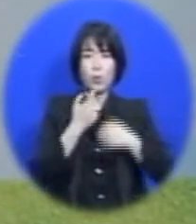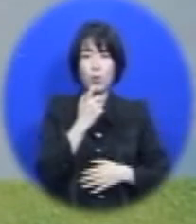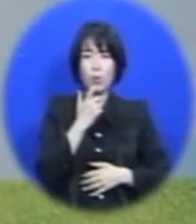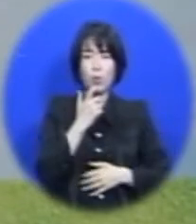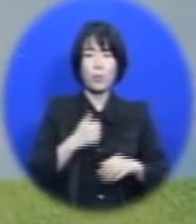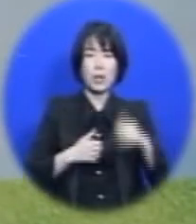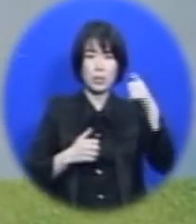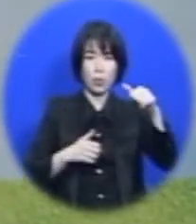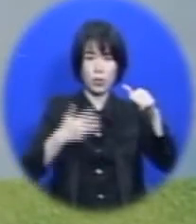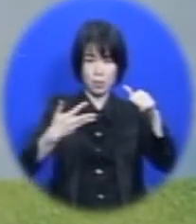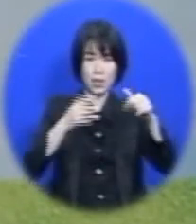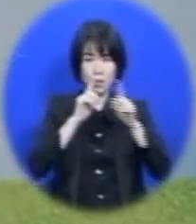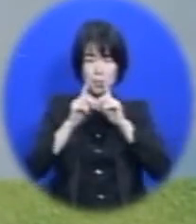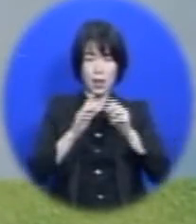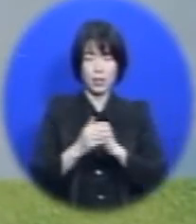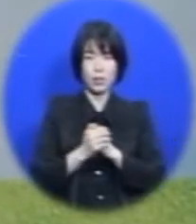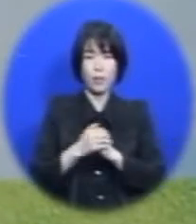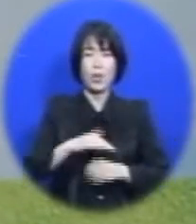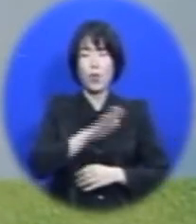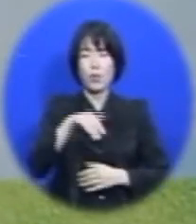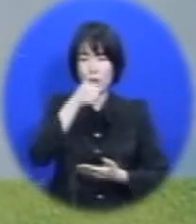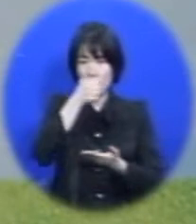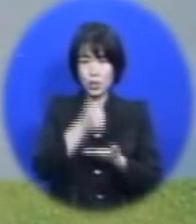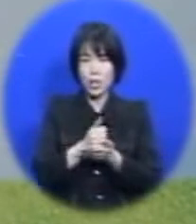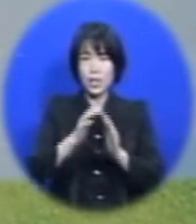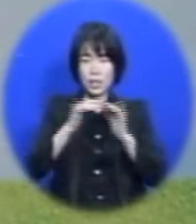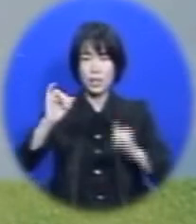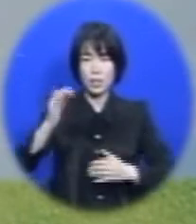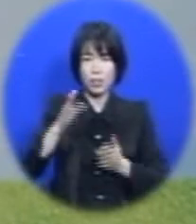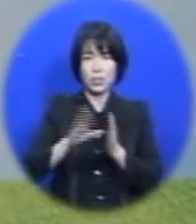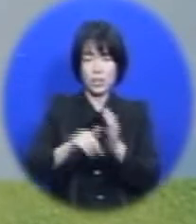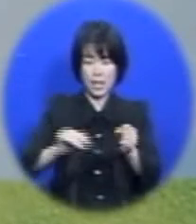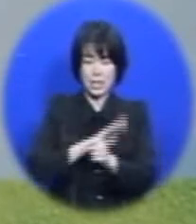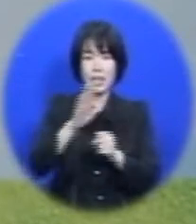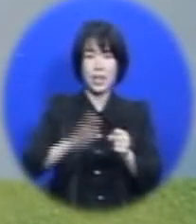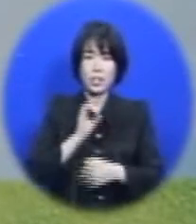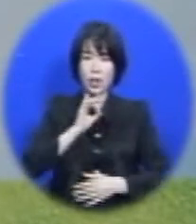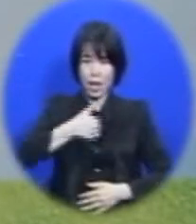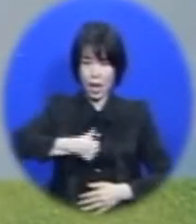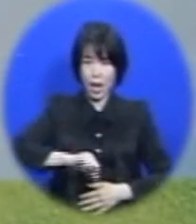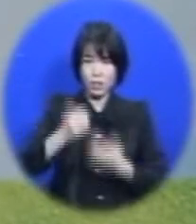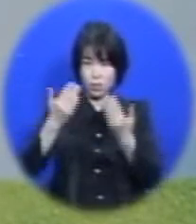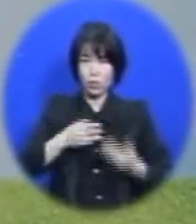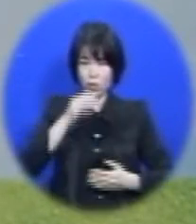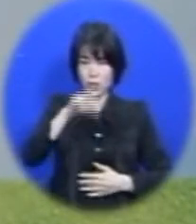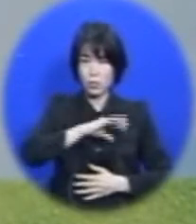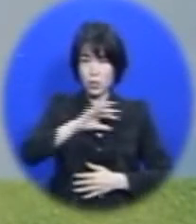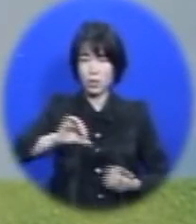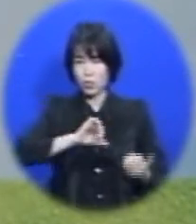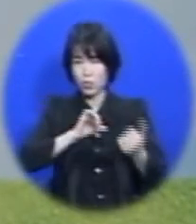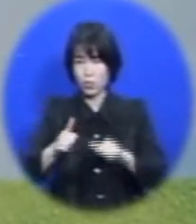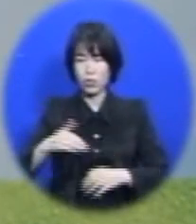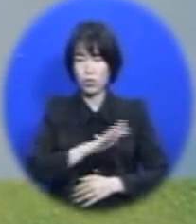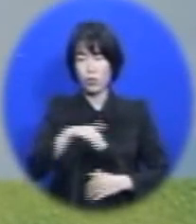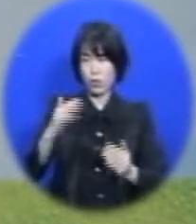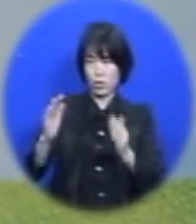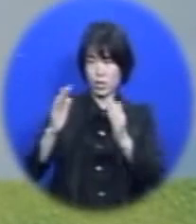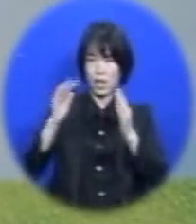아직도 죄인이었을 때 하나님은 우리를 사랑하셔서 독생자를 주시고 십자가에 죽으시고 우리를 향한